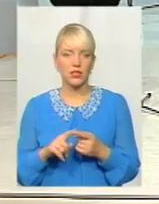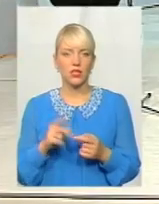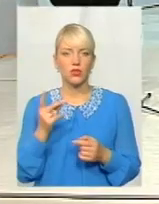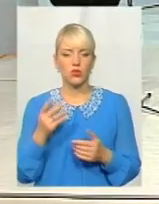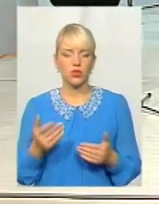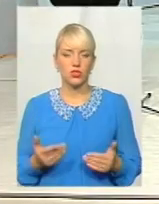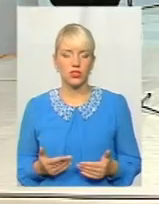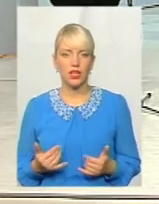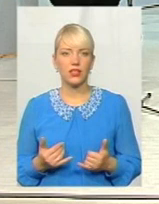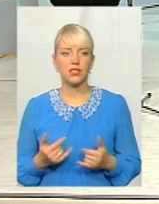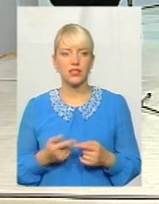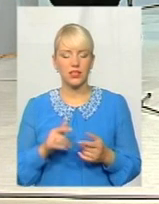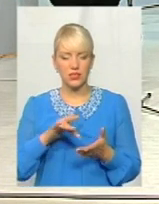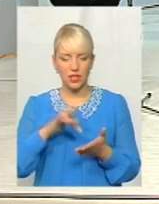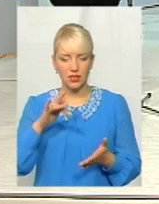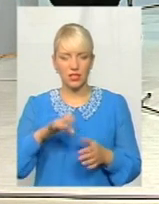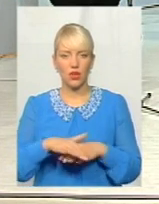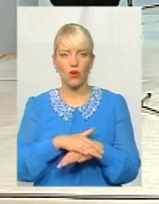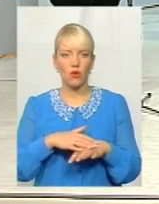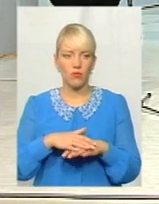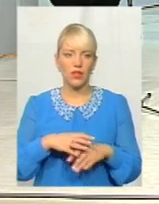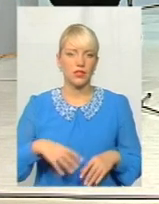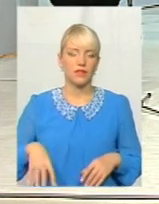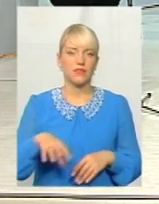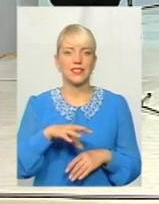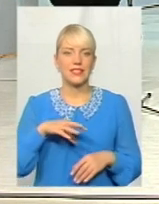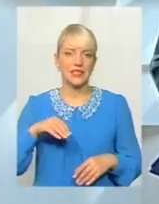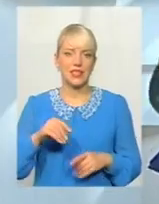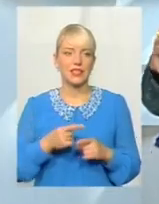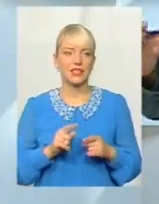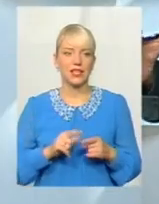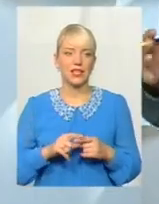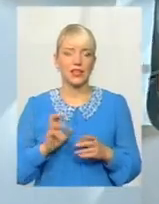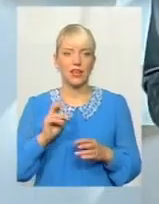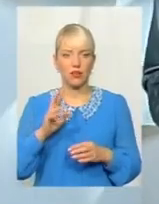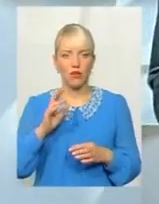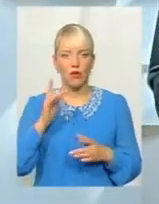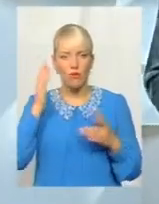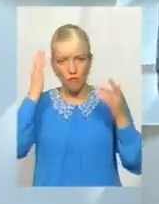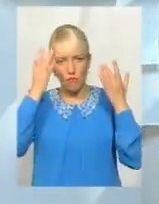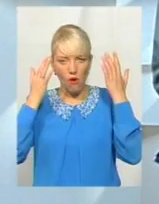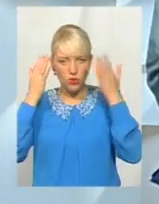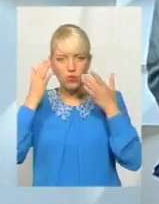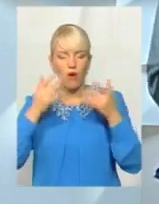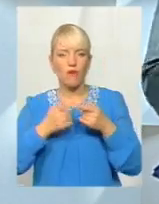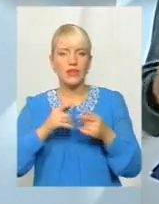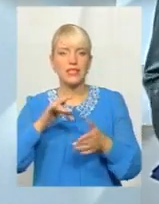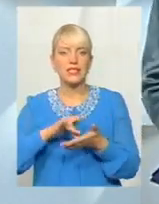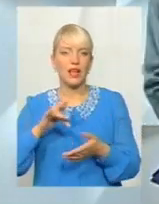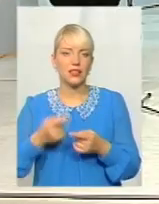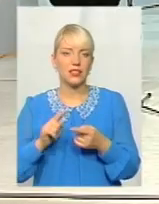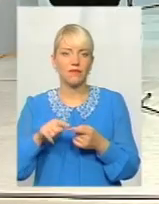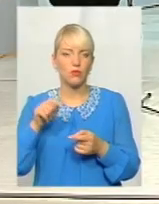центр громади всієї, такий собі мозковий центр, так? Тобто там має, туди